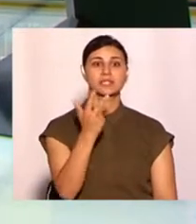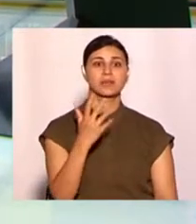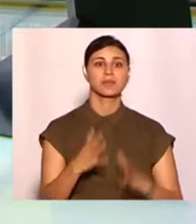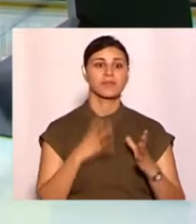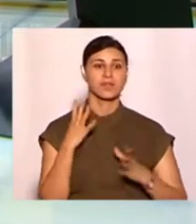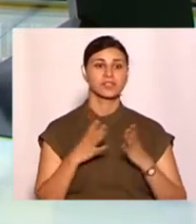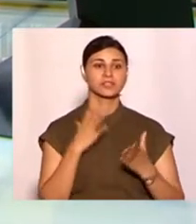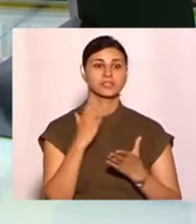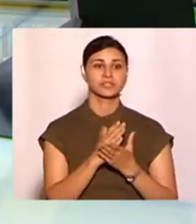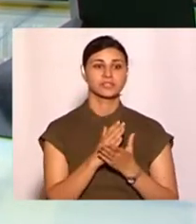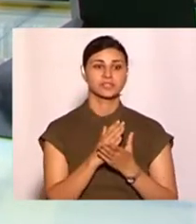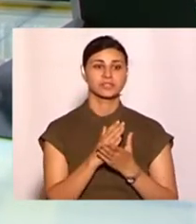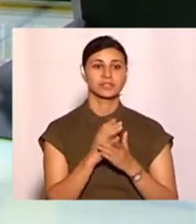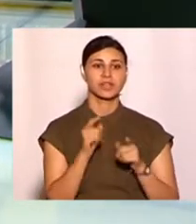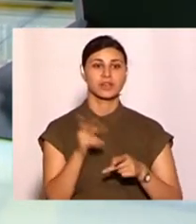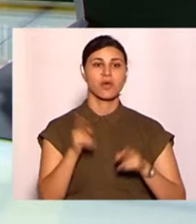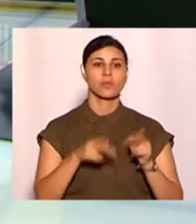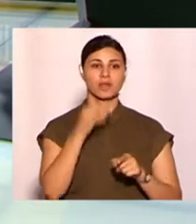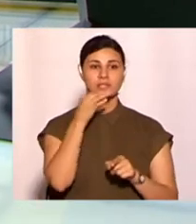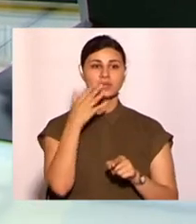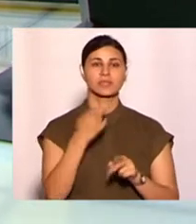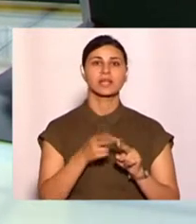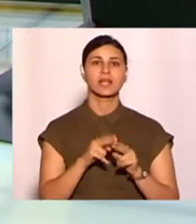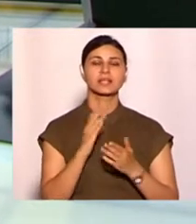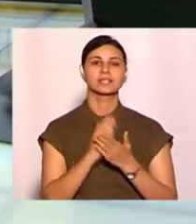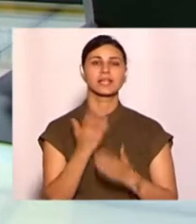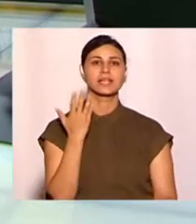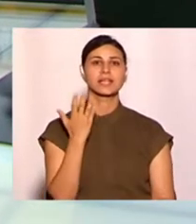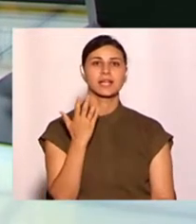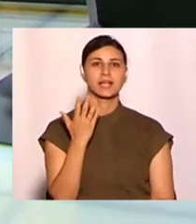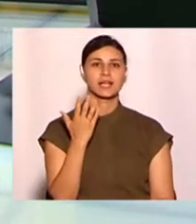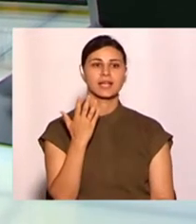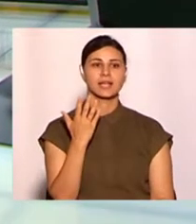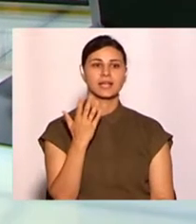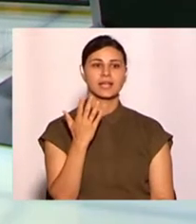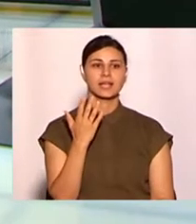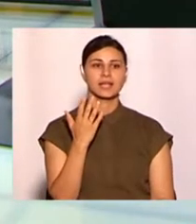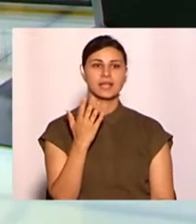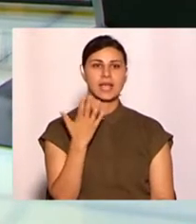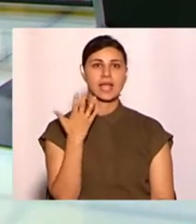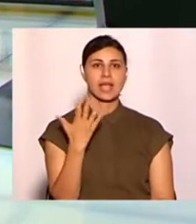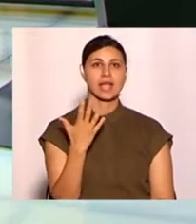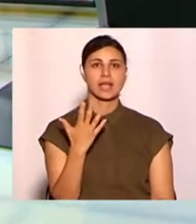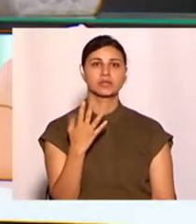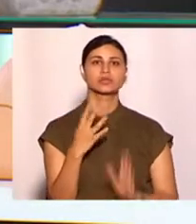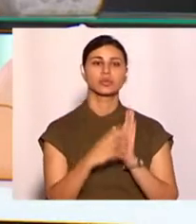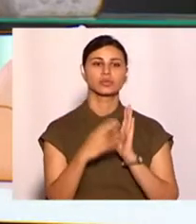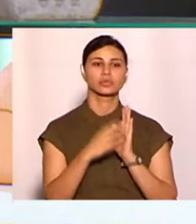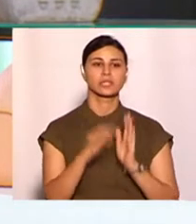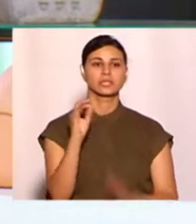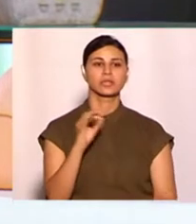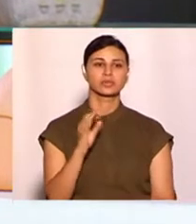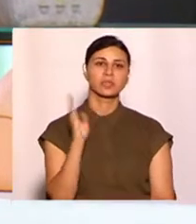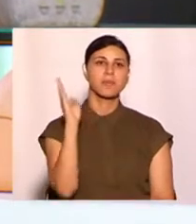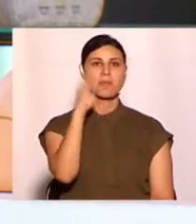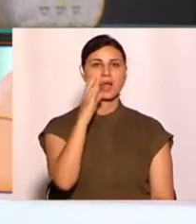რომელიც ოპერაციის შემდგომ უნდა გავაკეთოთ, ეს არის ხელის ერთვიტყვი ვარჯიშებს არ ეტყვი, ხელის 90 გრადუსზე უფრო